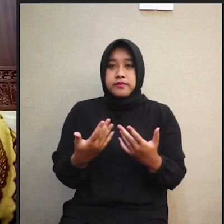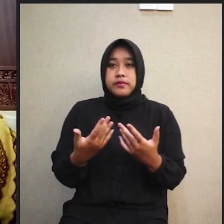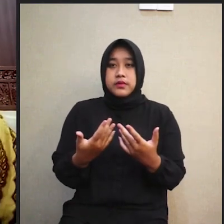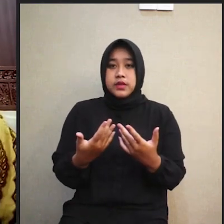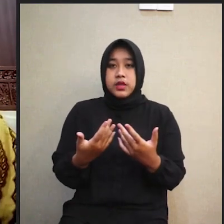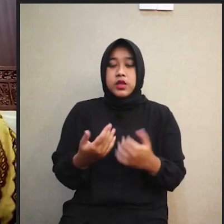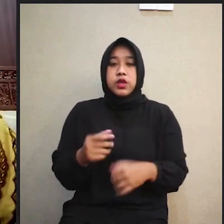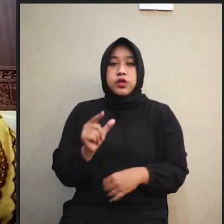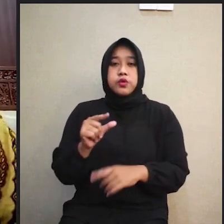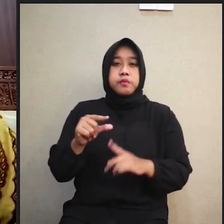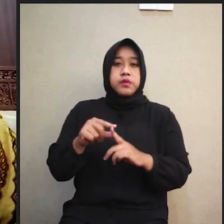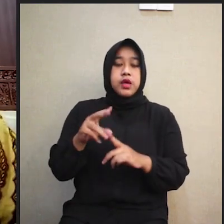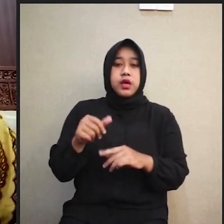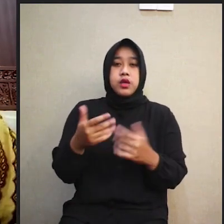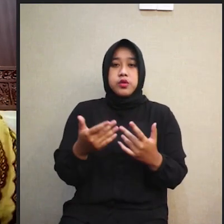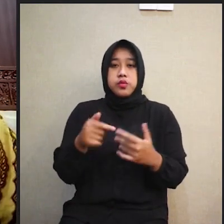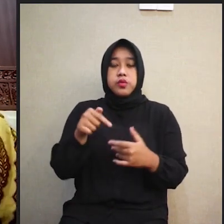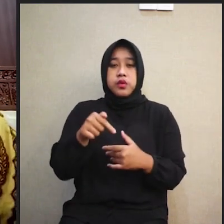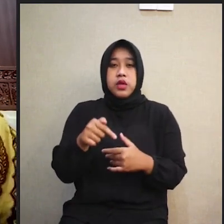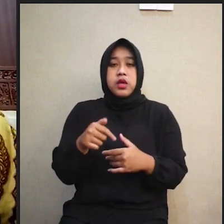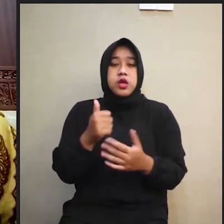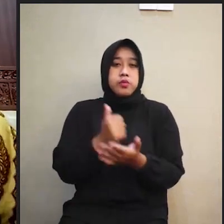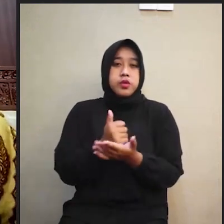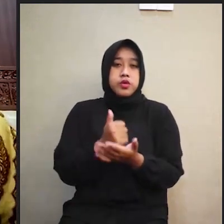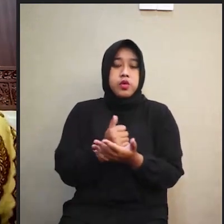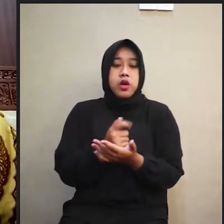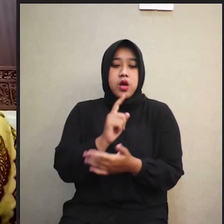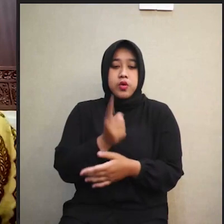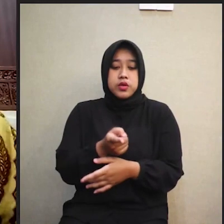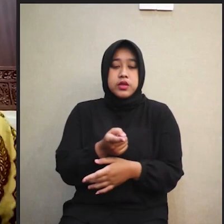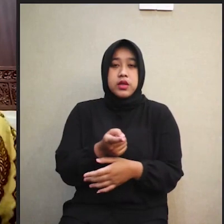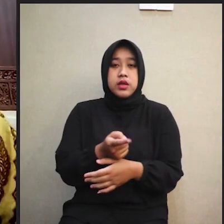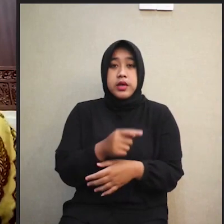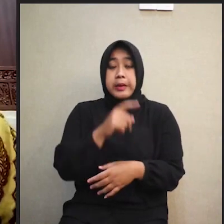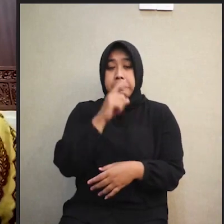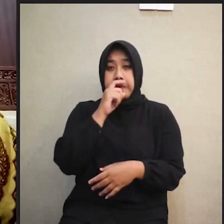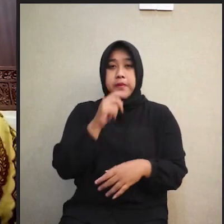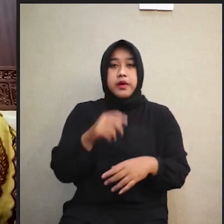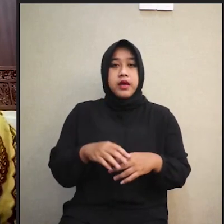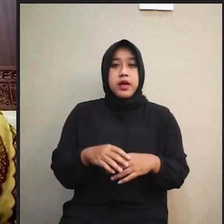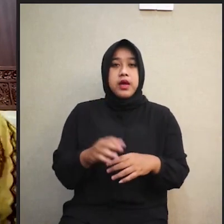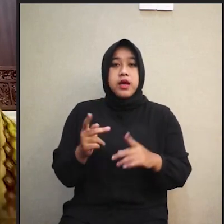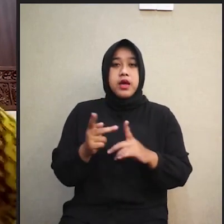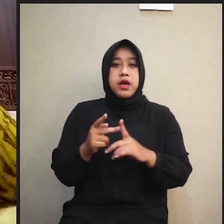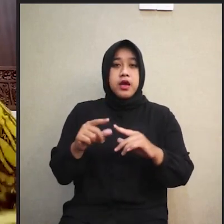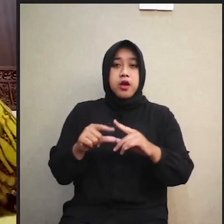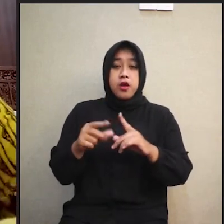atau universal review yang harganya ini mas mas menjelaskan